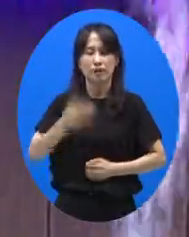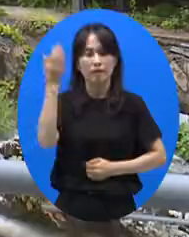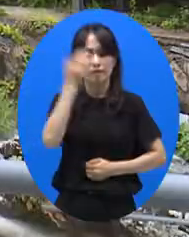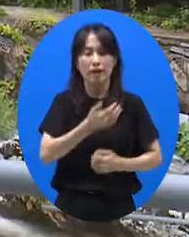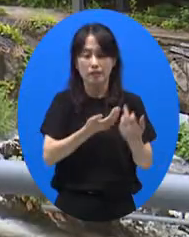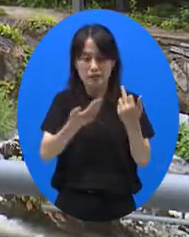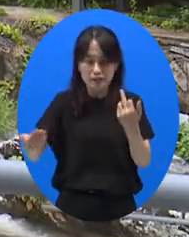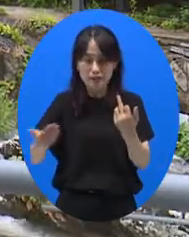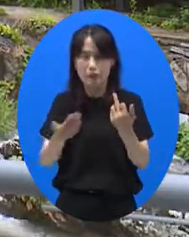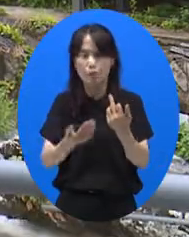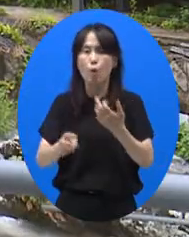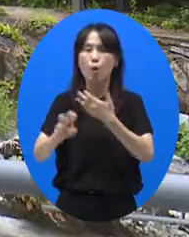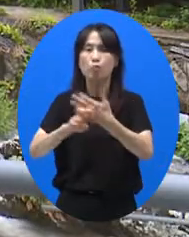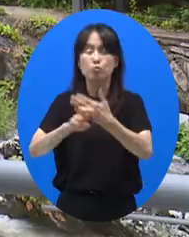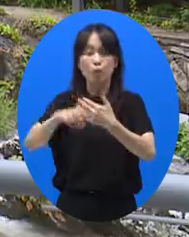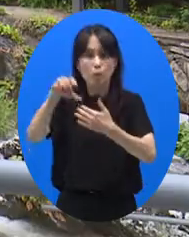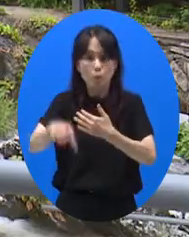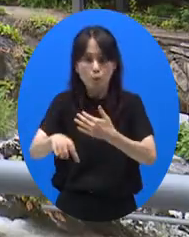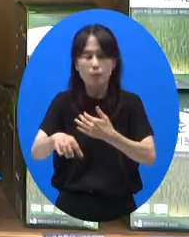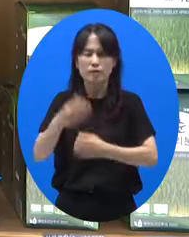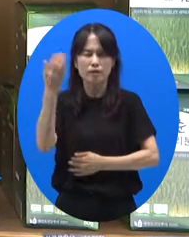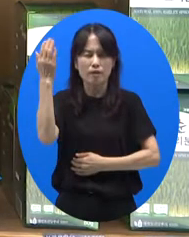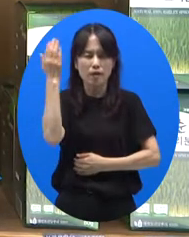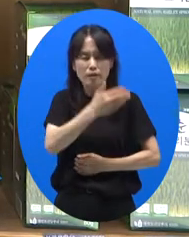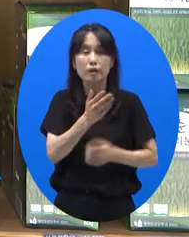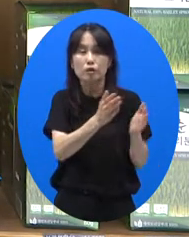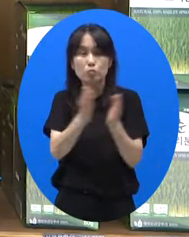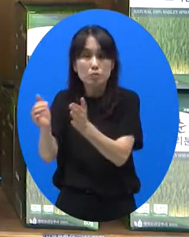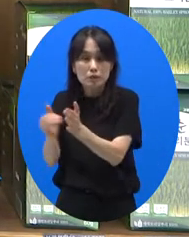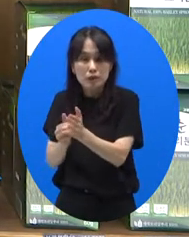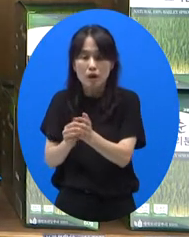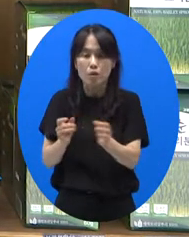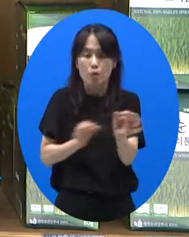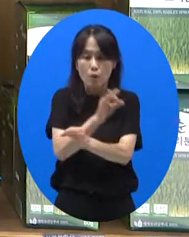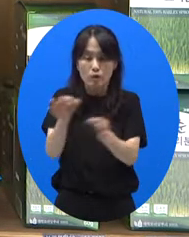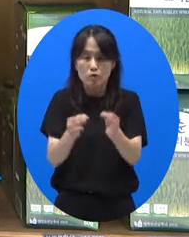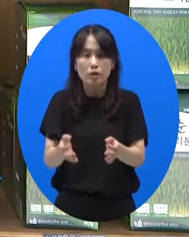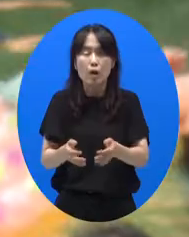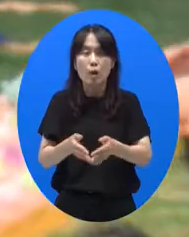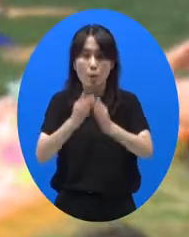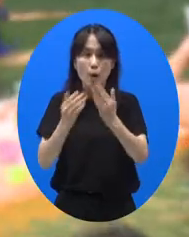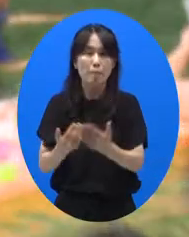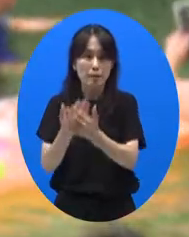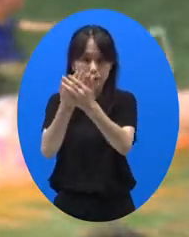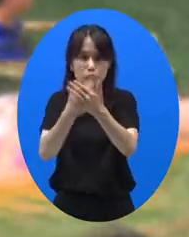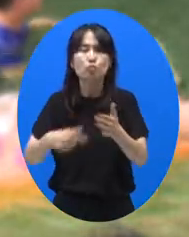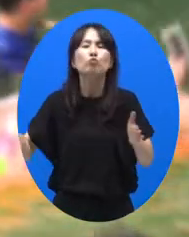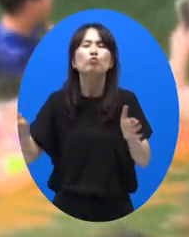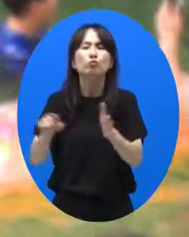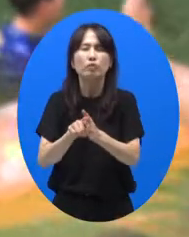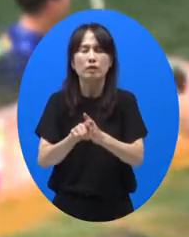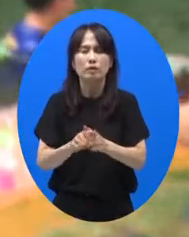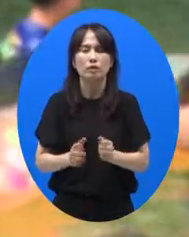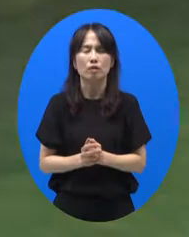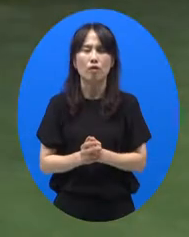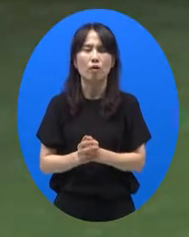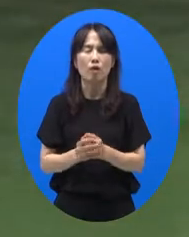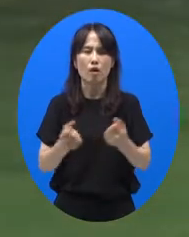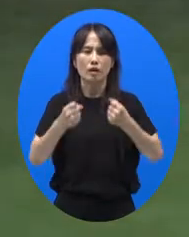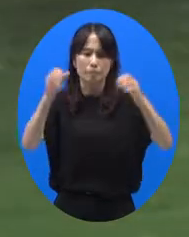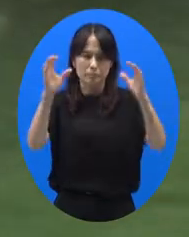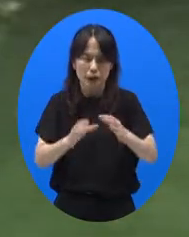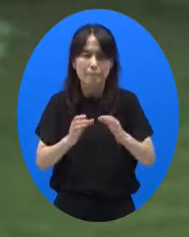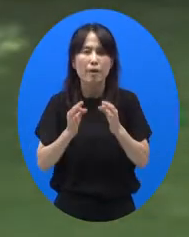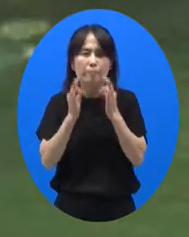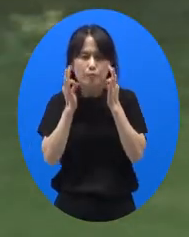계곡 살림 지역 불법 시설물을 정비하고 상권을 활성화시켜 관광명소로 거듭날 수 있도록 도 시 군 협력체계를